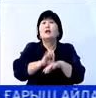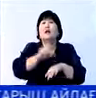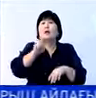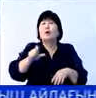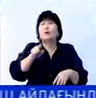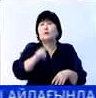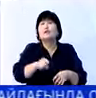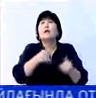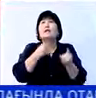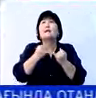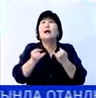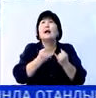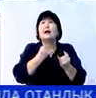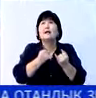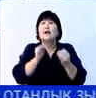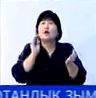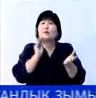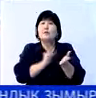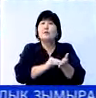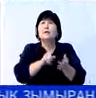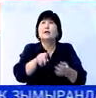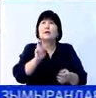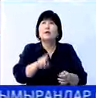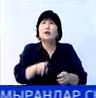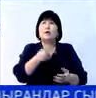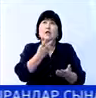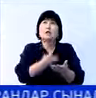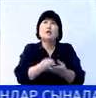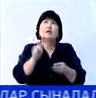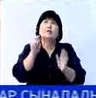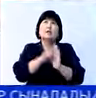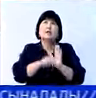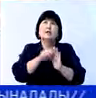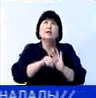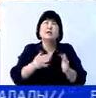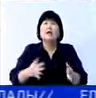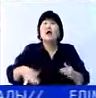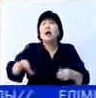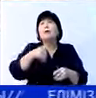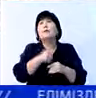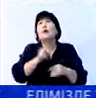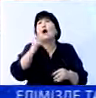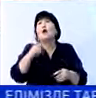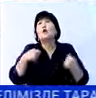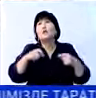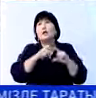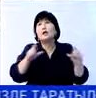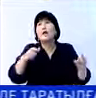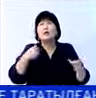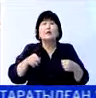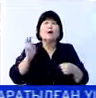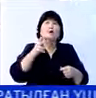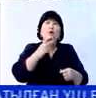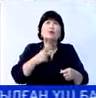міне сары белгімен келгендер осы жерге жатып тексеріледі. Аймақ басшысы әлеуметтік дүкендер мен сауда орындарын